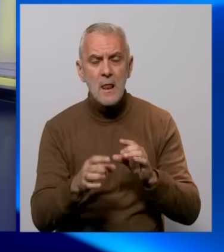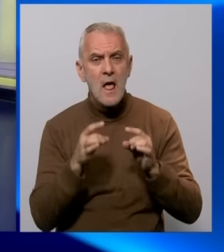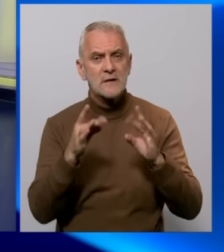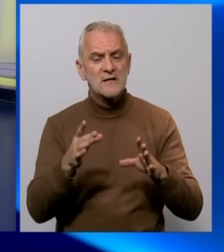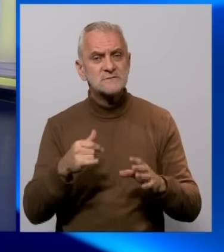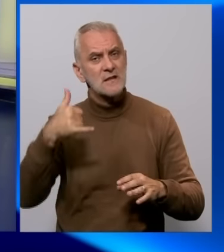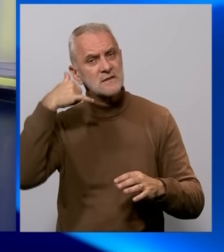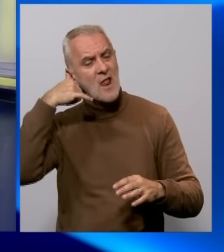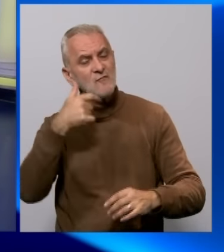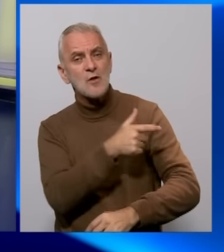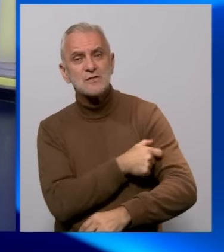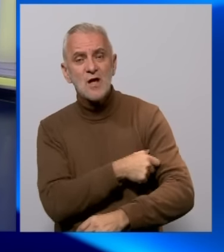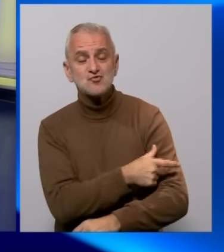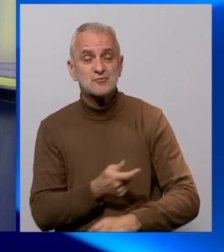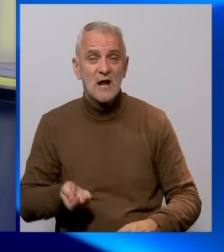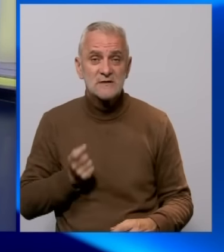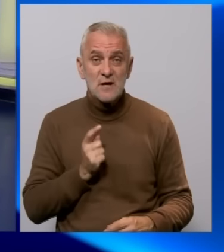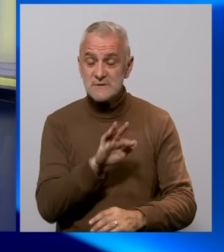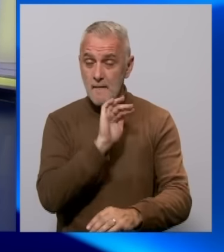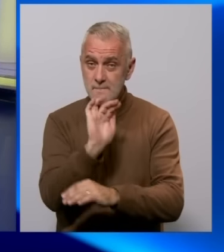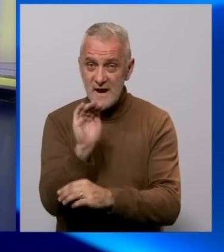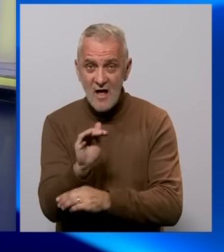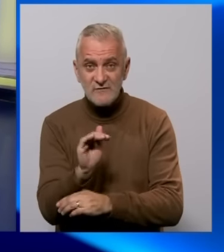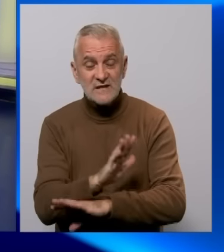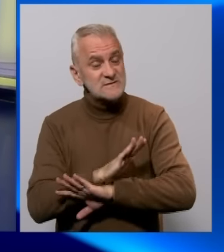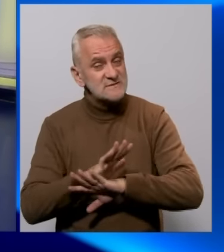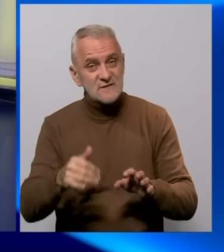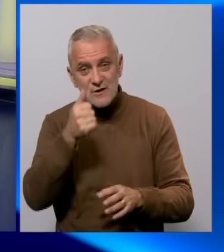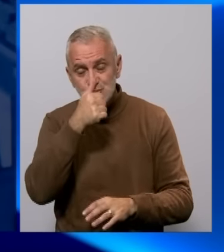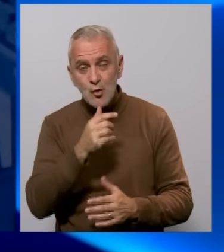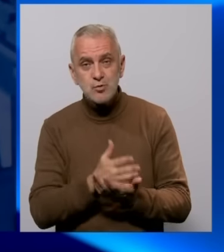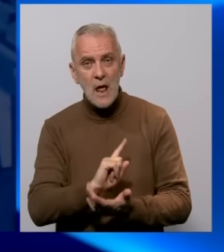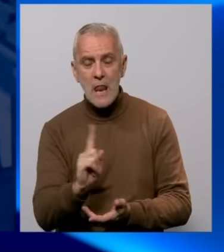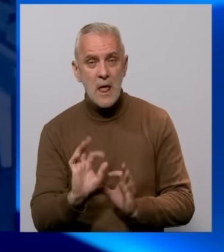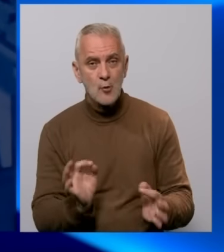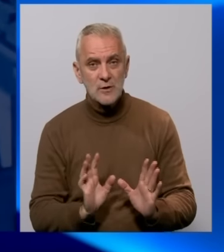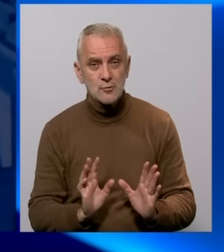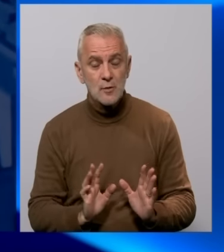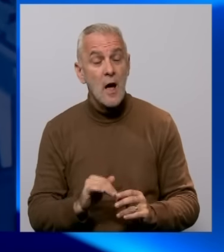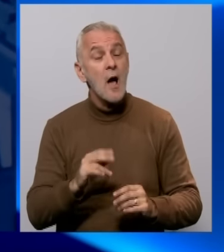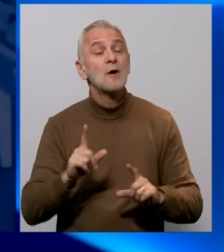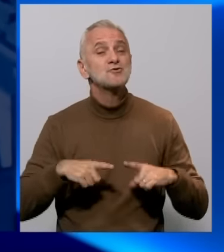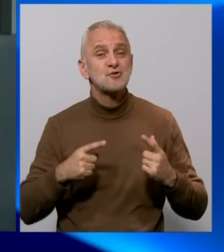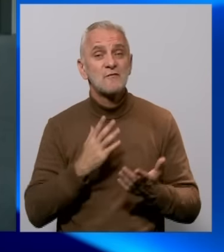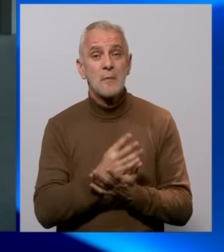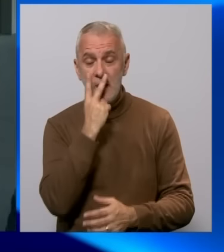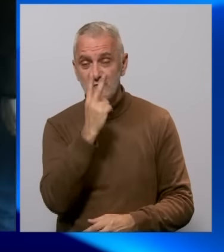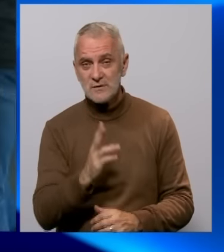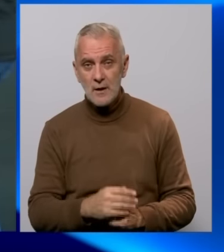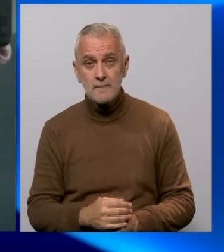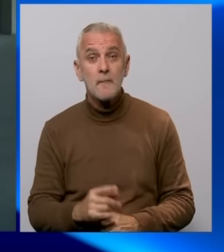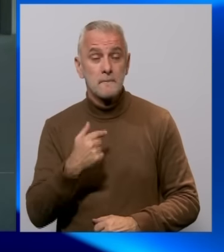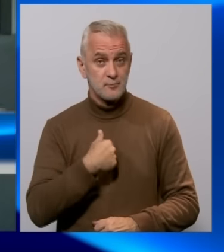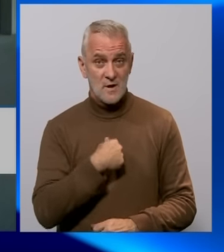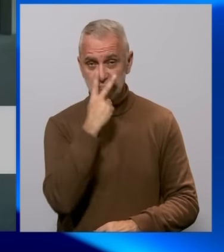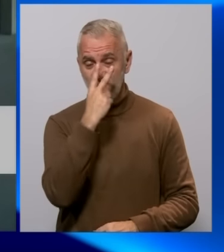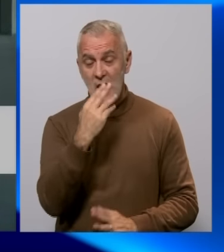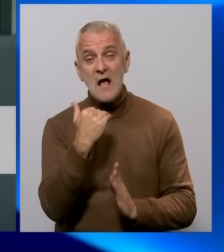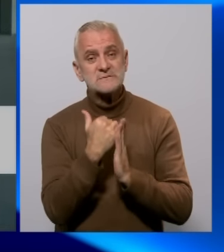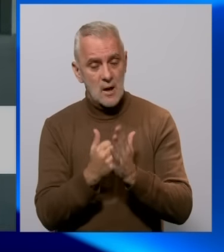dežurnih inspekcijskih službi da prijave sve neregularnosti koje bude. Kako kažu, živi bili pa vidjeli. A mi smo vidjeli da se